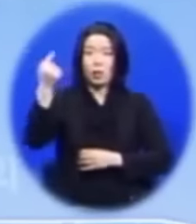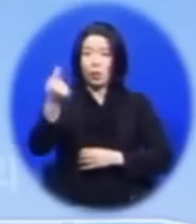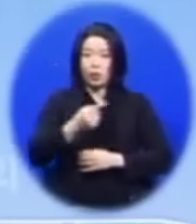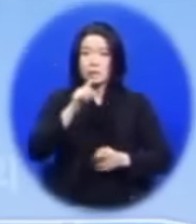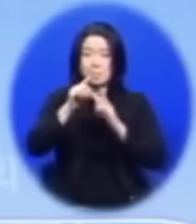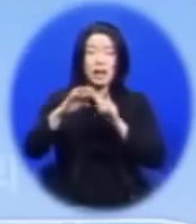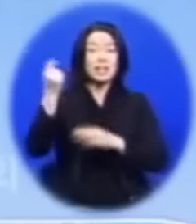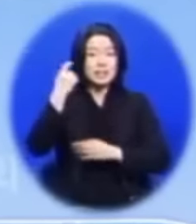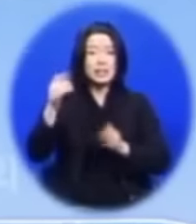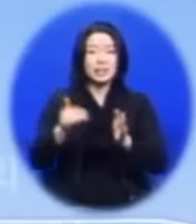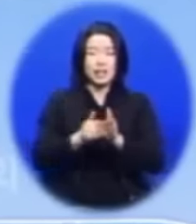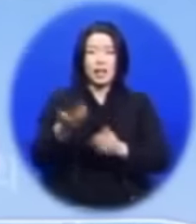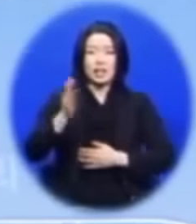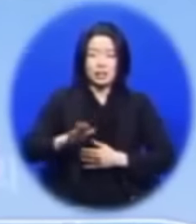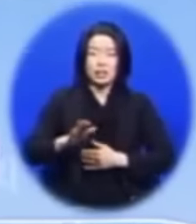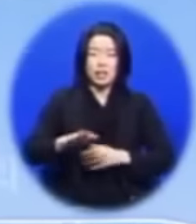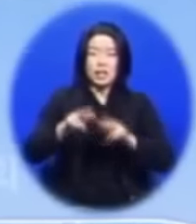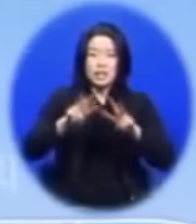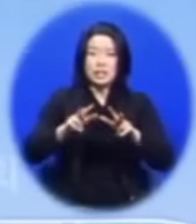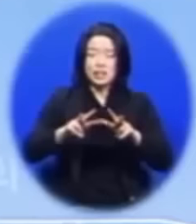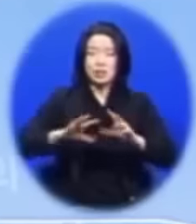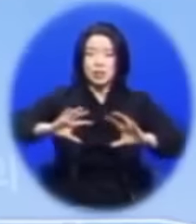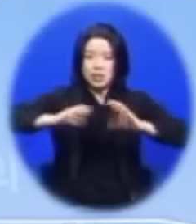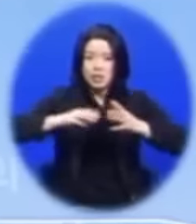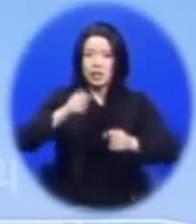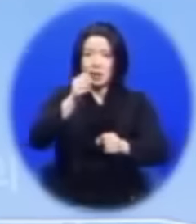들었습니다 그런 그이 상 있